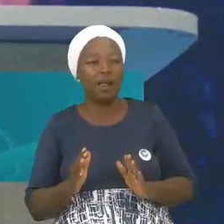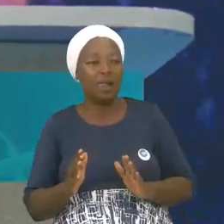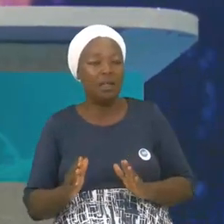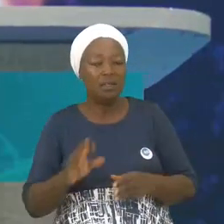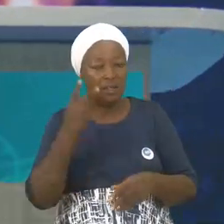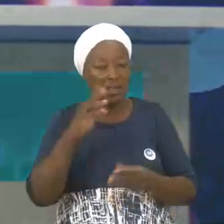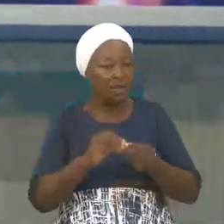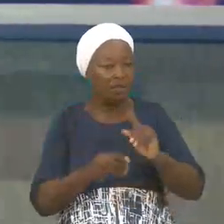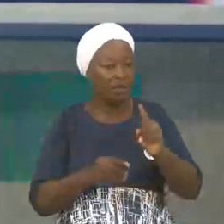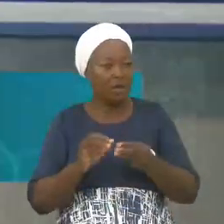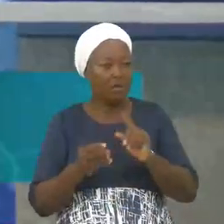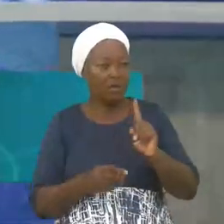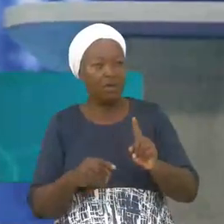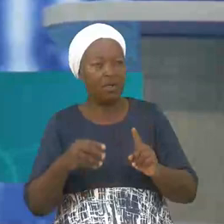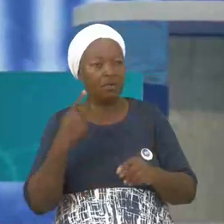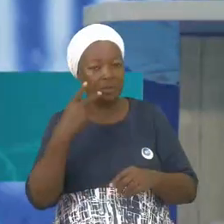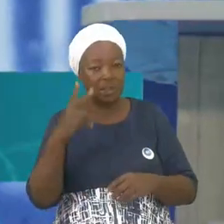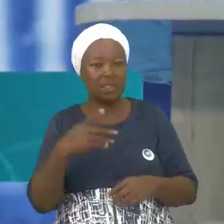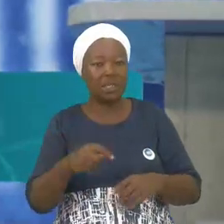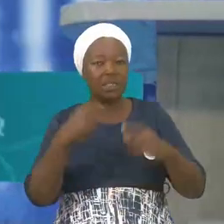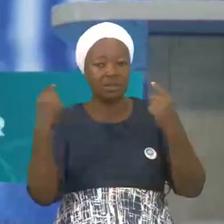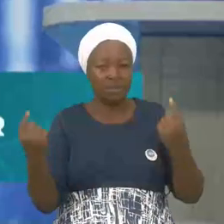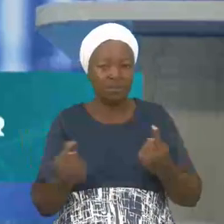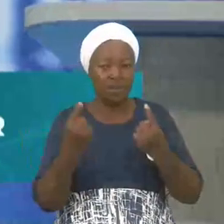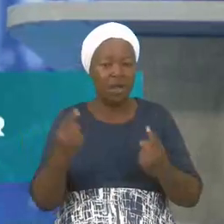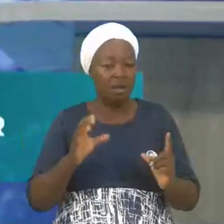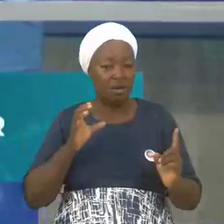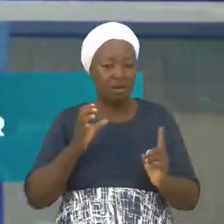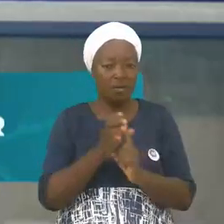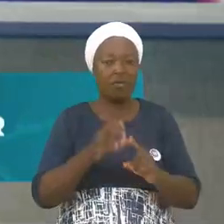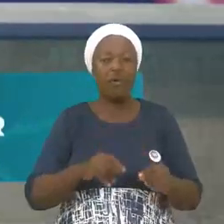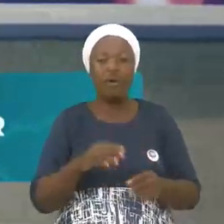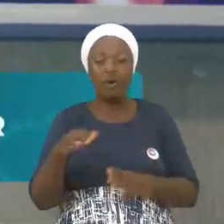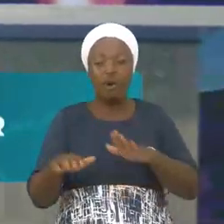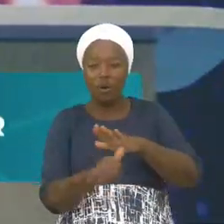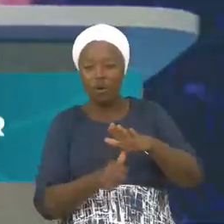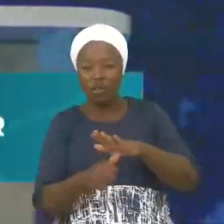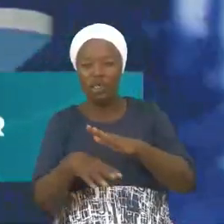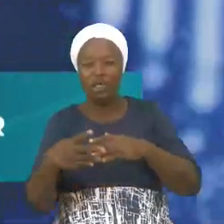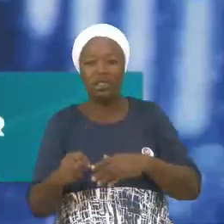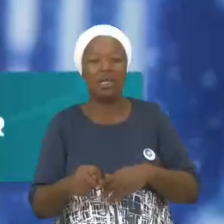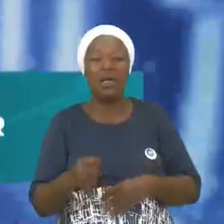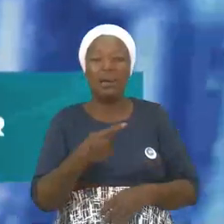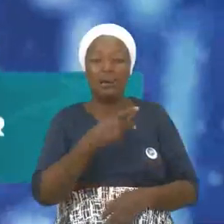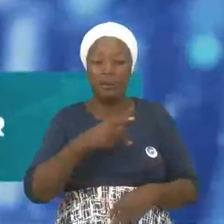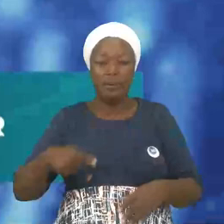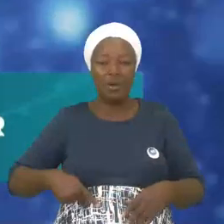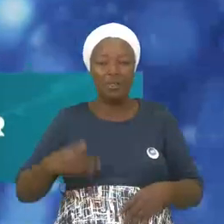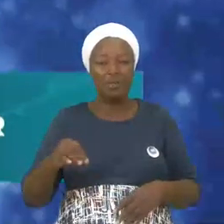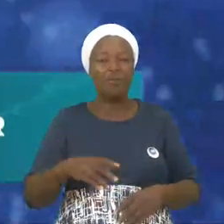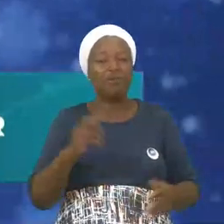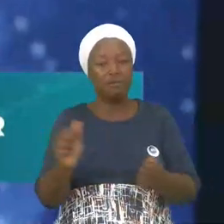par le prince de paix. Voyons le premier point. Premier point, les transgresseurs foulés aux